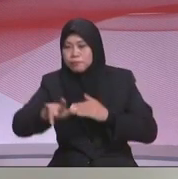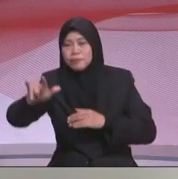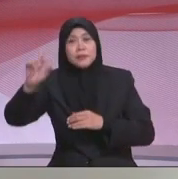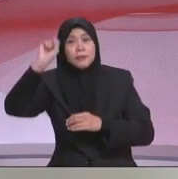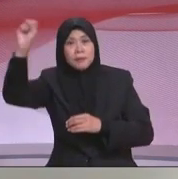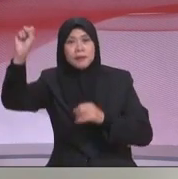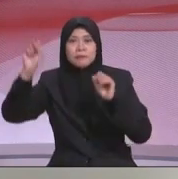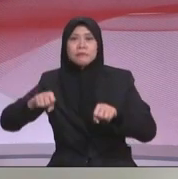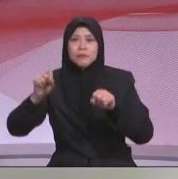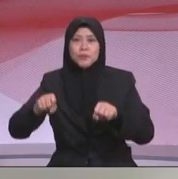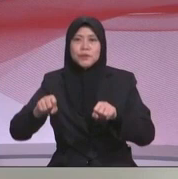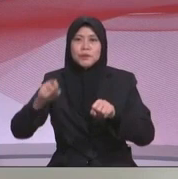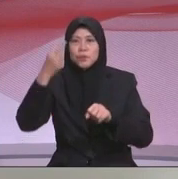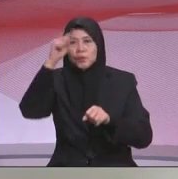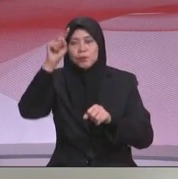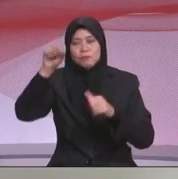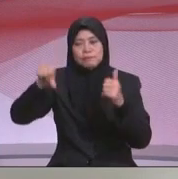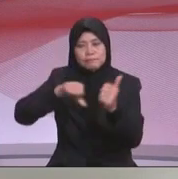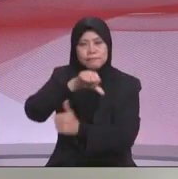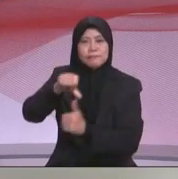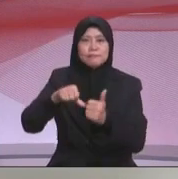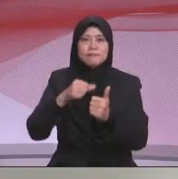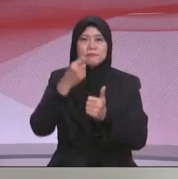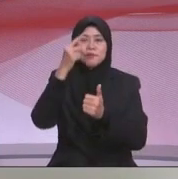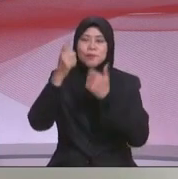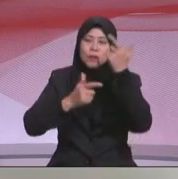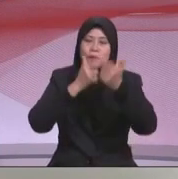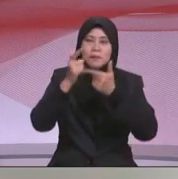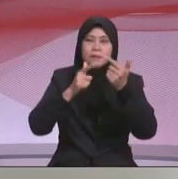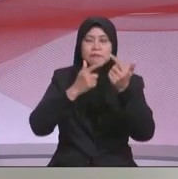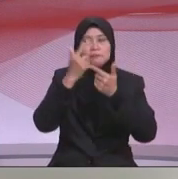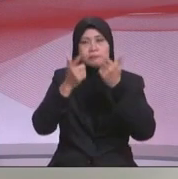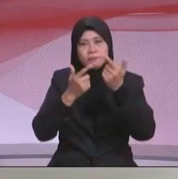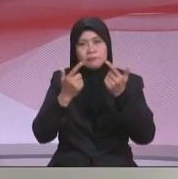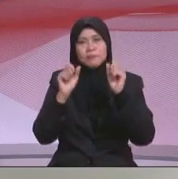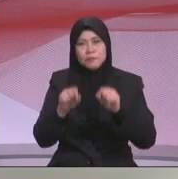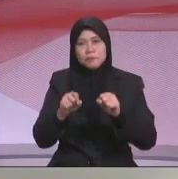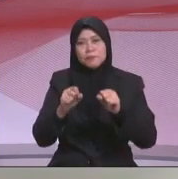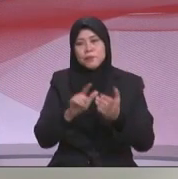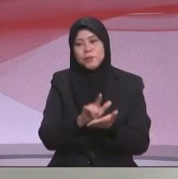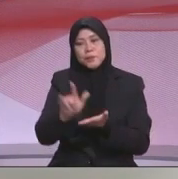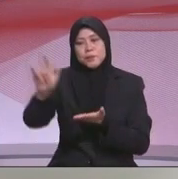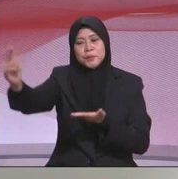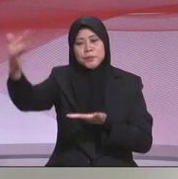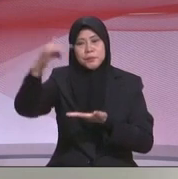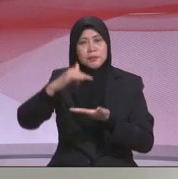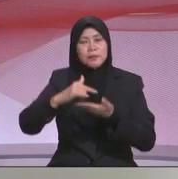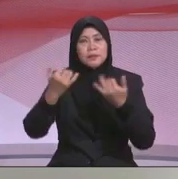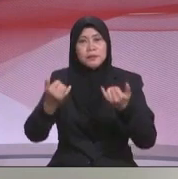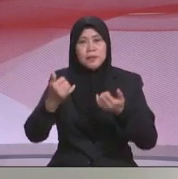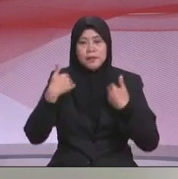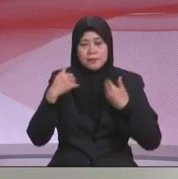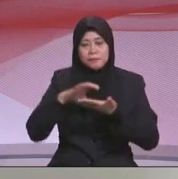dibenarkan untuk tujuan sosial, bagi pas lawatan sosial, bagi kemasukan domestik, pemegang